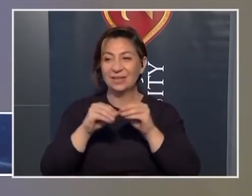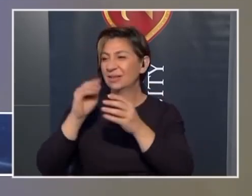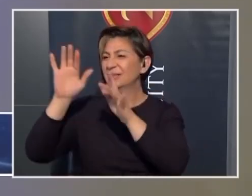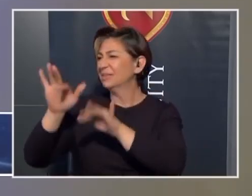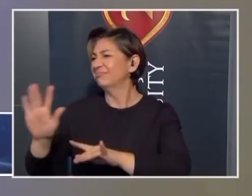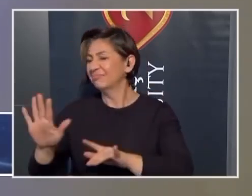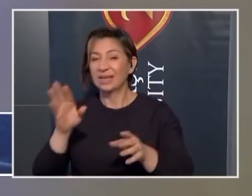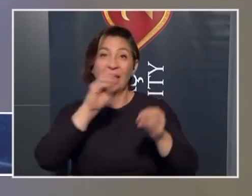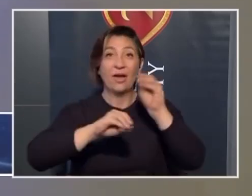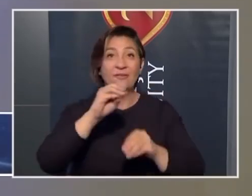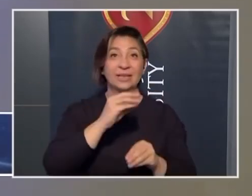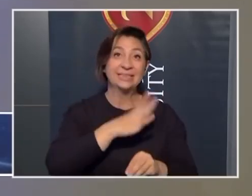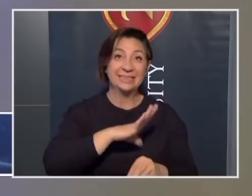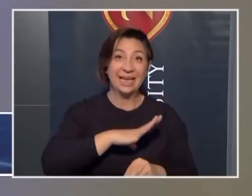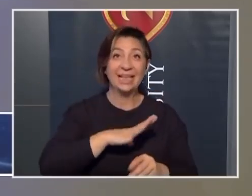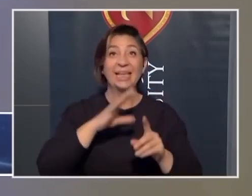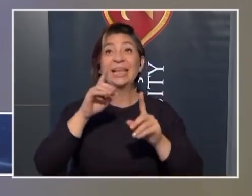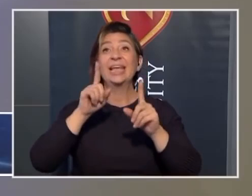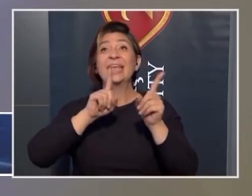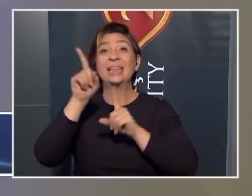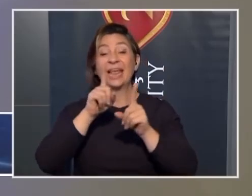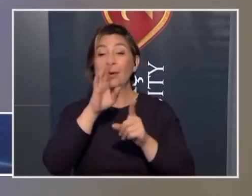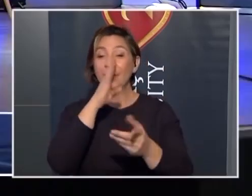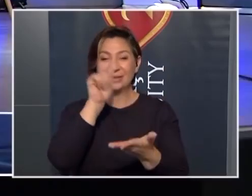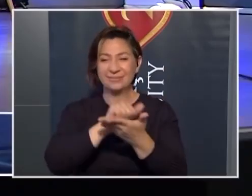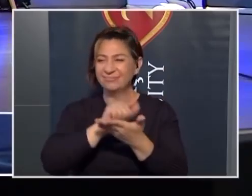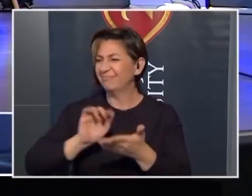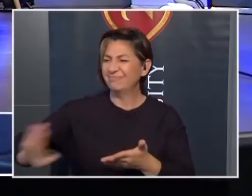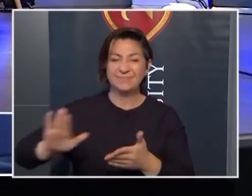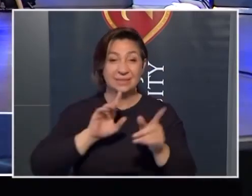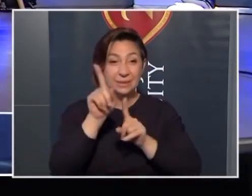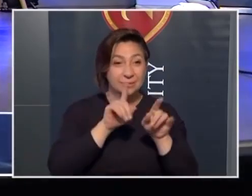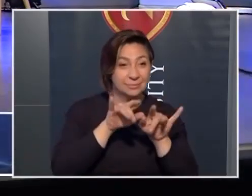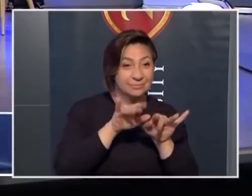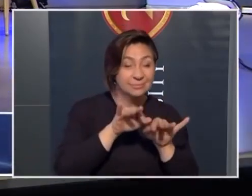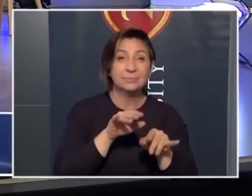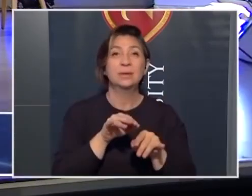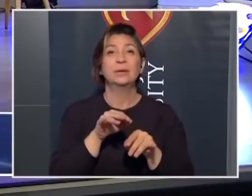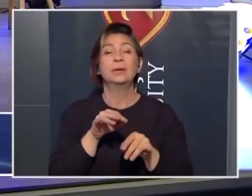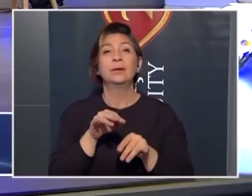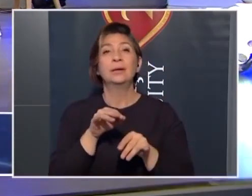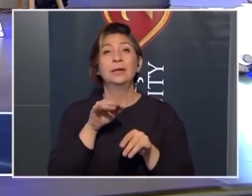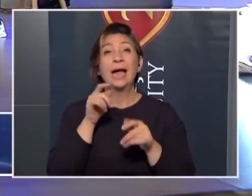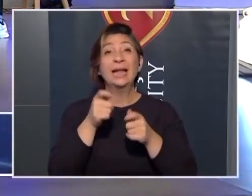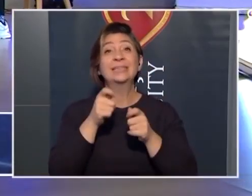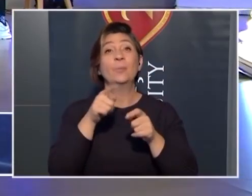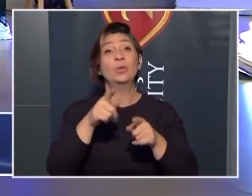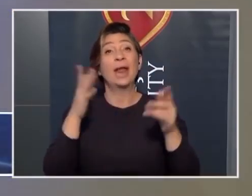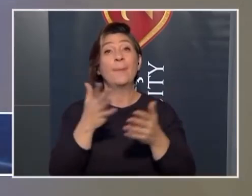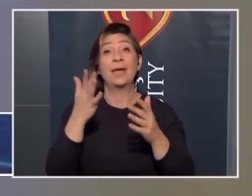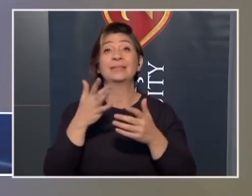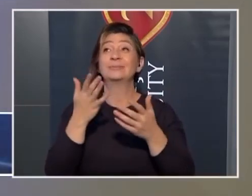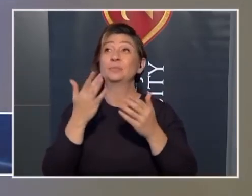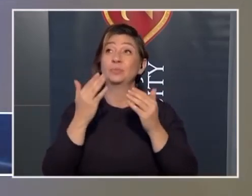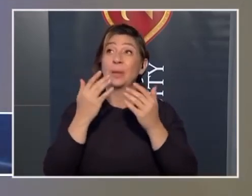eden, dijital araçları kağıda basılı araçlara tercih eden, Android. Eğitimden buna rağmen beklentileri